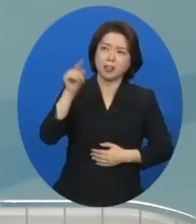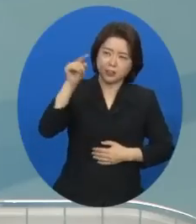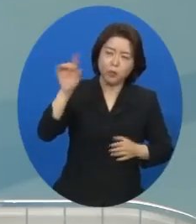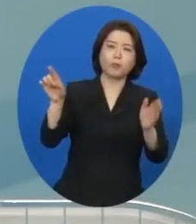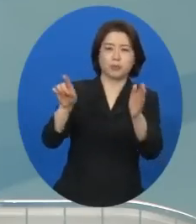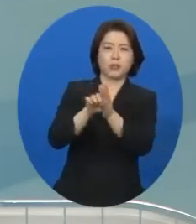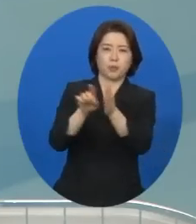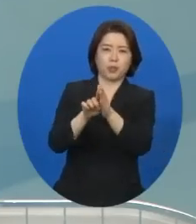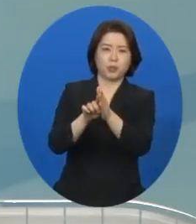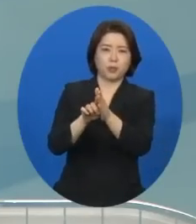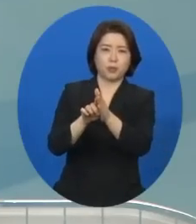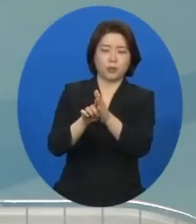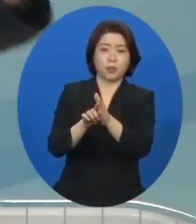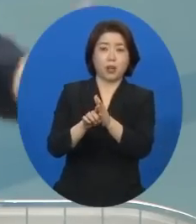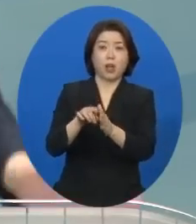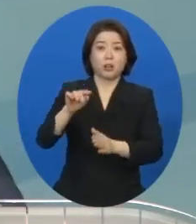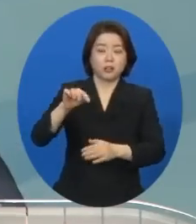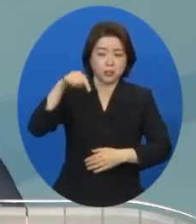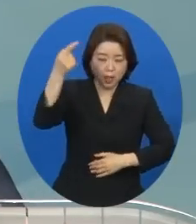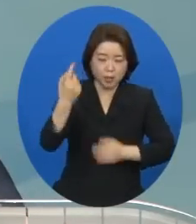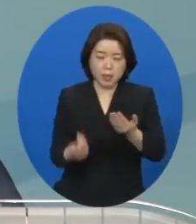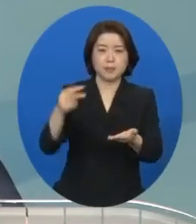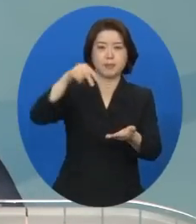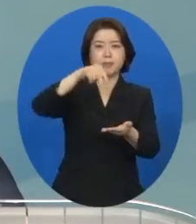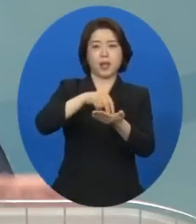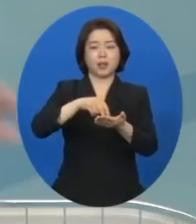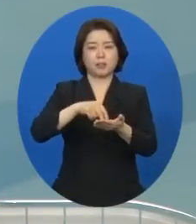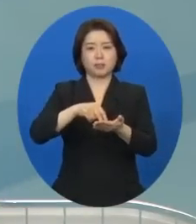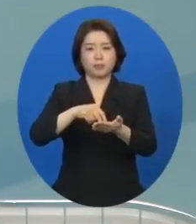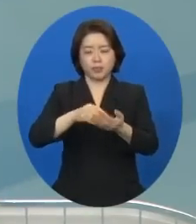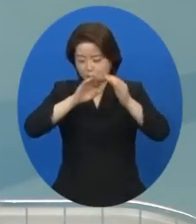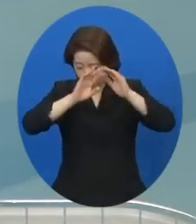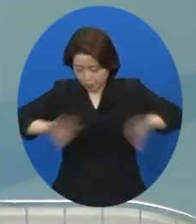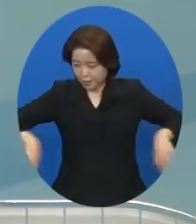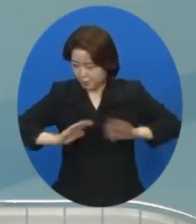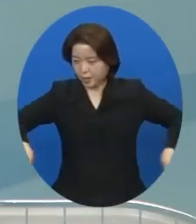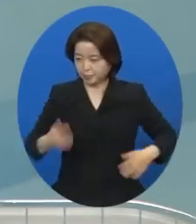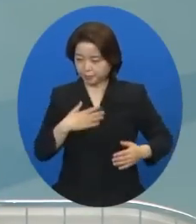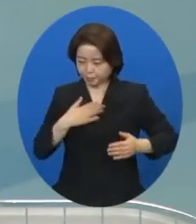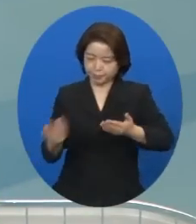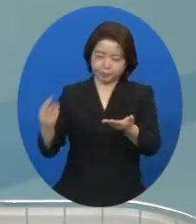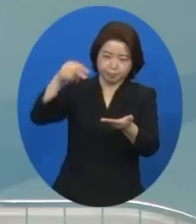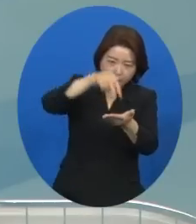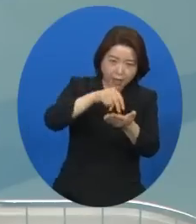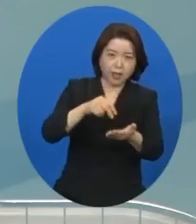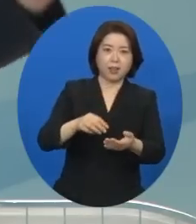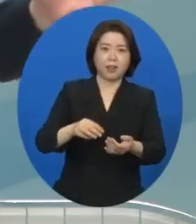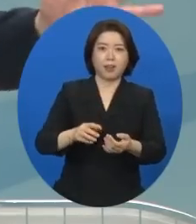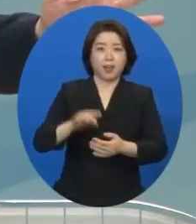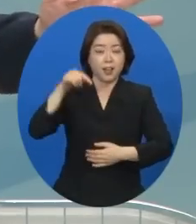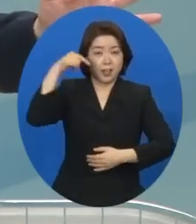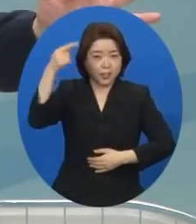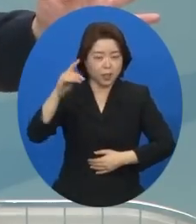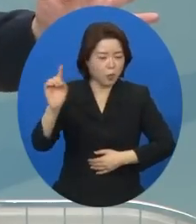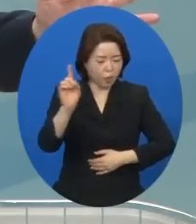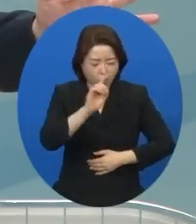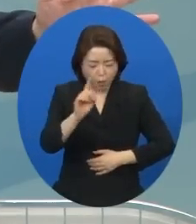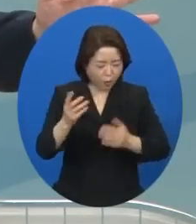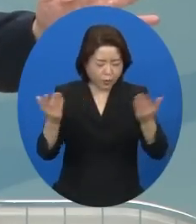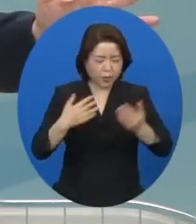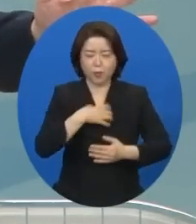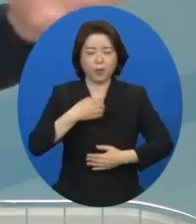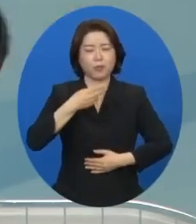믿겠습니다. 그리고 이분이 일어나신 거예요. 그리고 그 다음부터는 어떤 일로도 염려하지 않기로